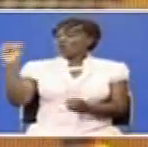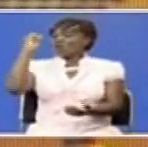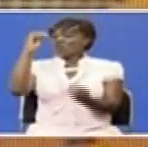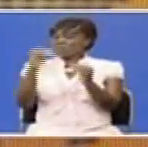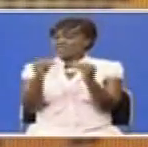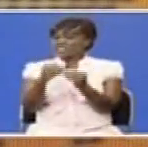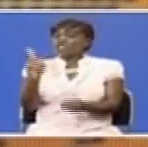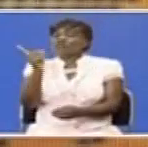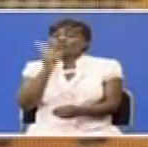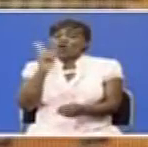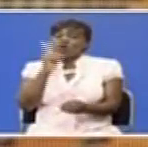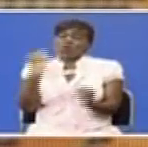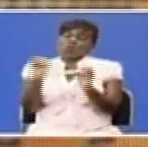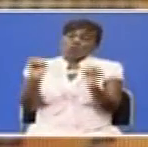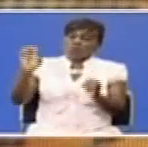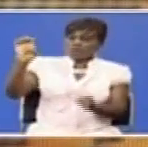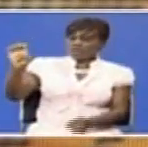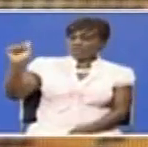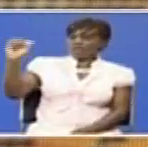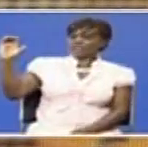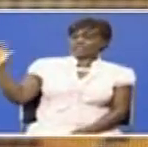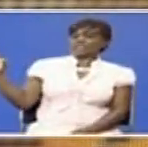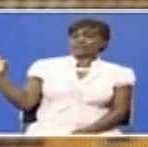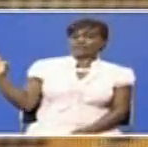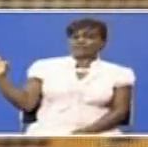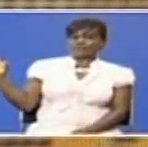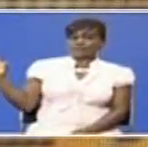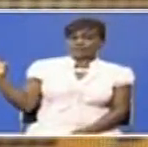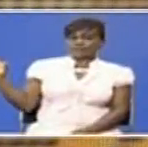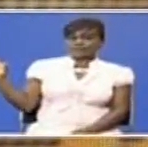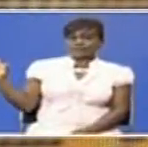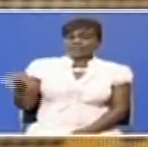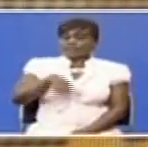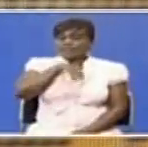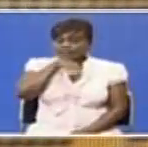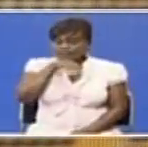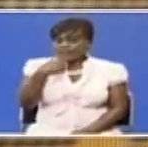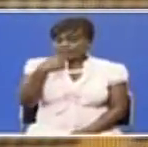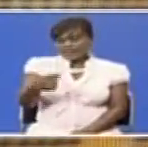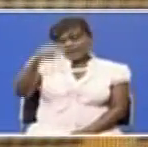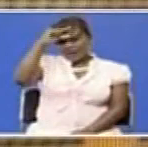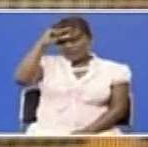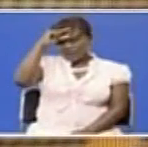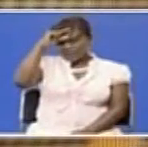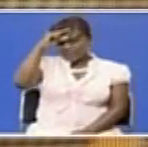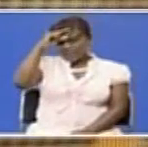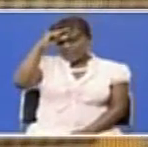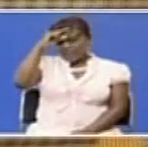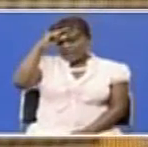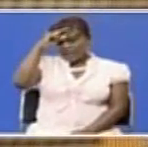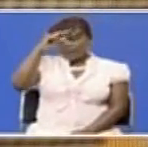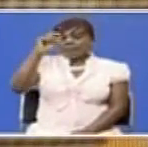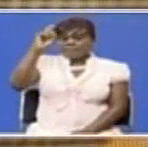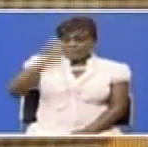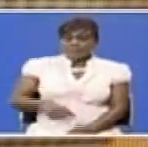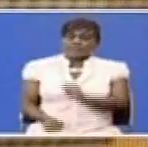kikao cha maafisa wa tume EACC kilichopangwa kufanyika hapo kesho. Aidha, Raila alisema kwamba serikali haina budi ila kuweka